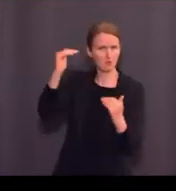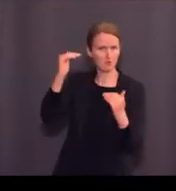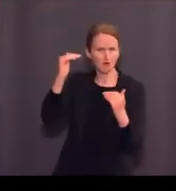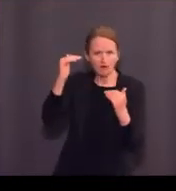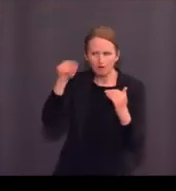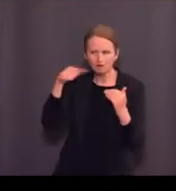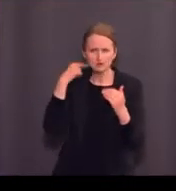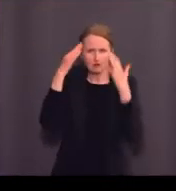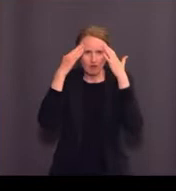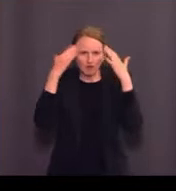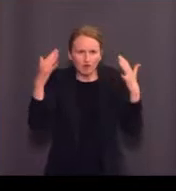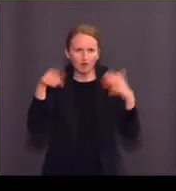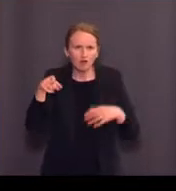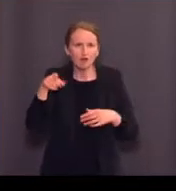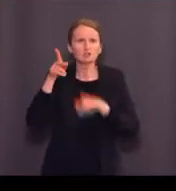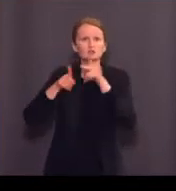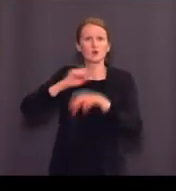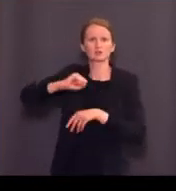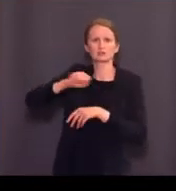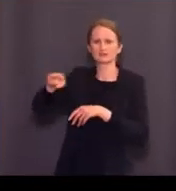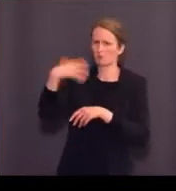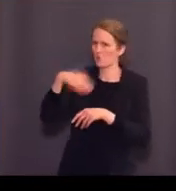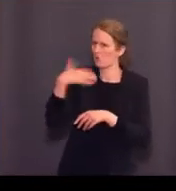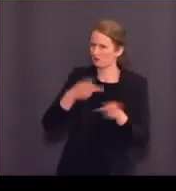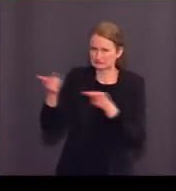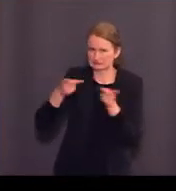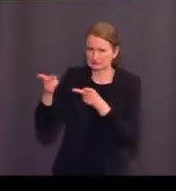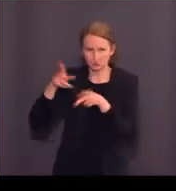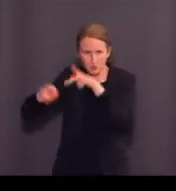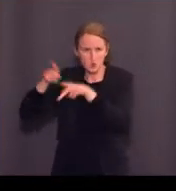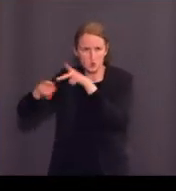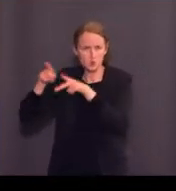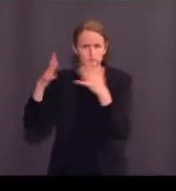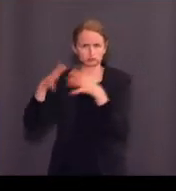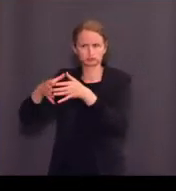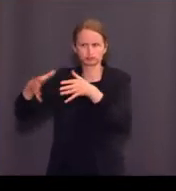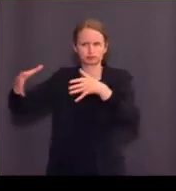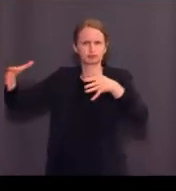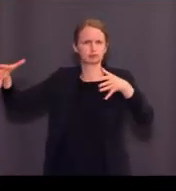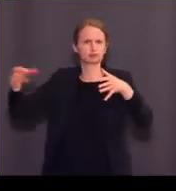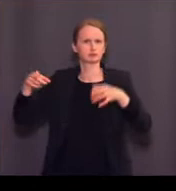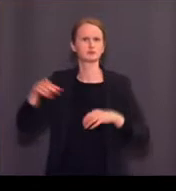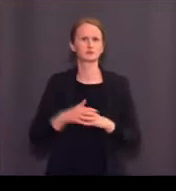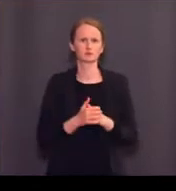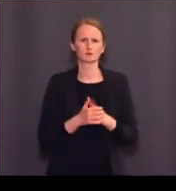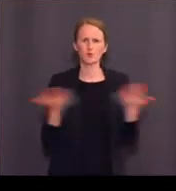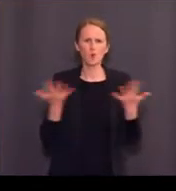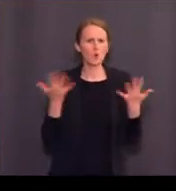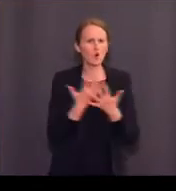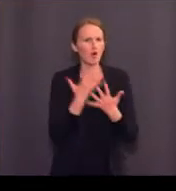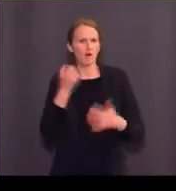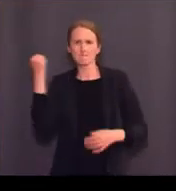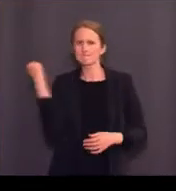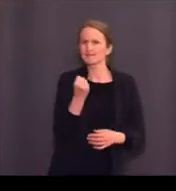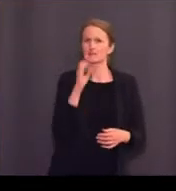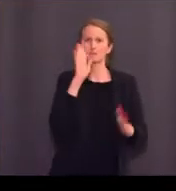intensifs. Cette augmentation est présente dans les hôpitaux de tout le pays, à Bruxelles, dans le